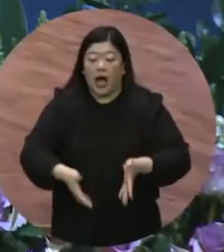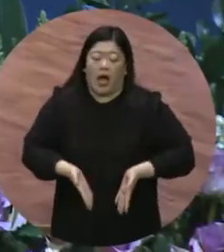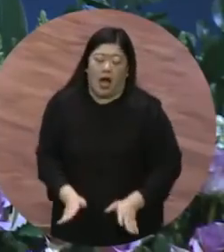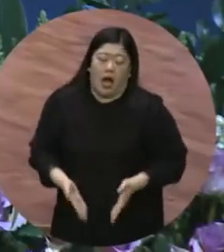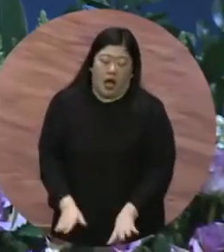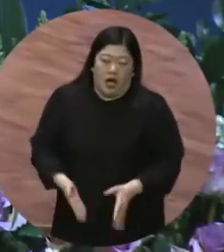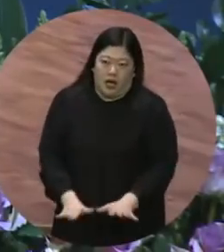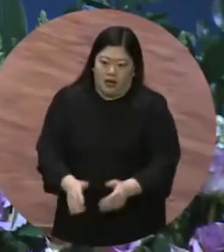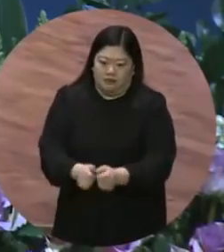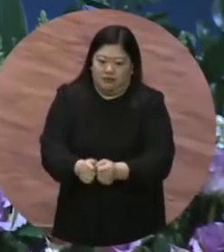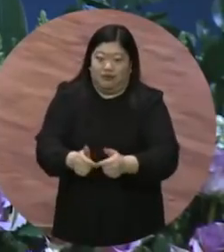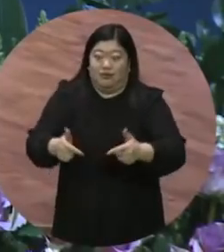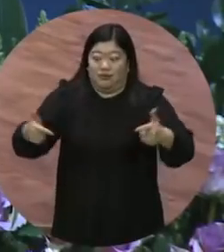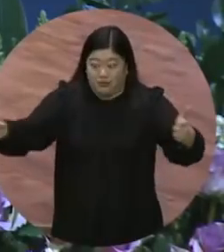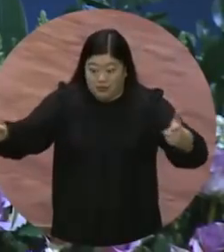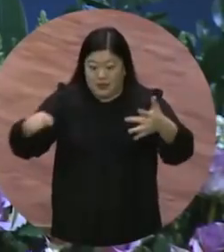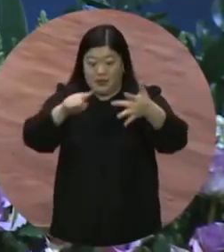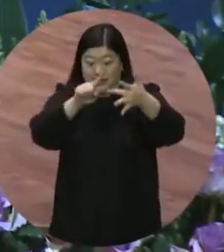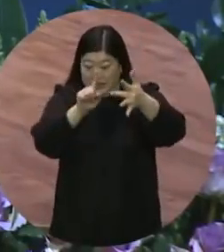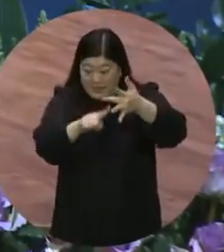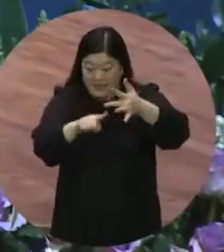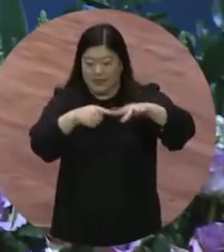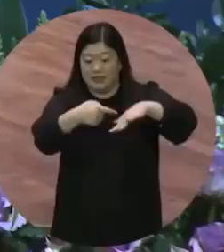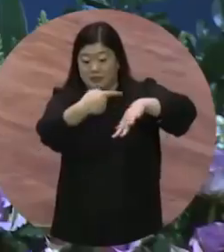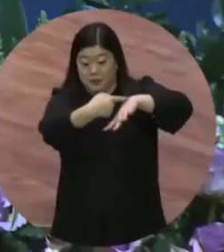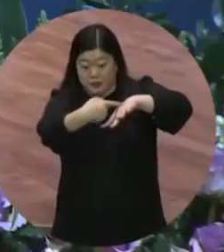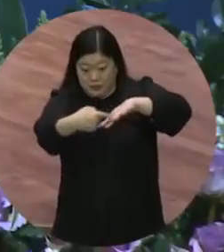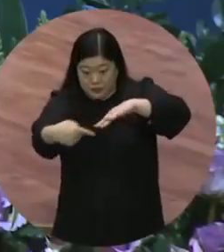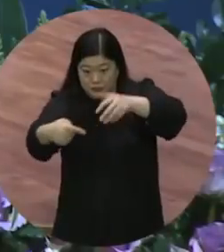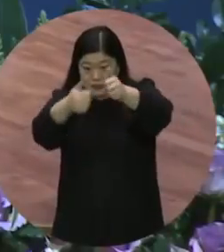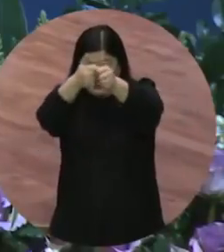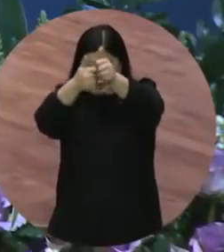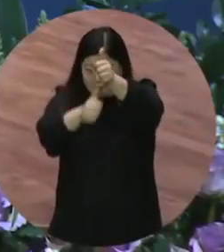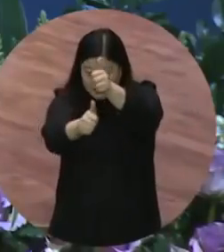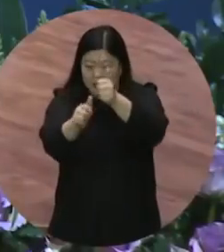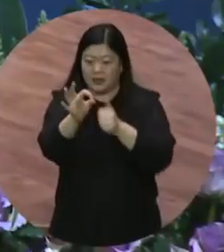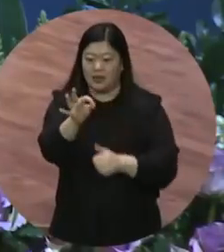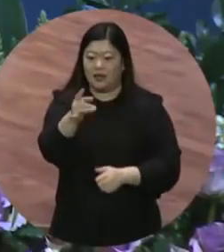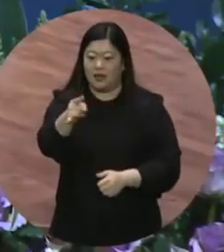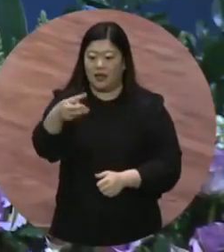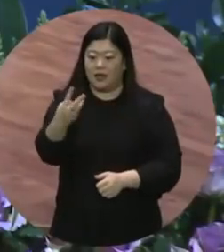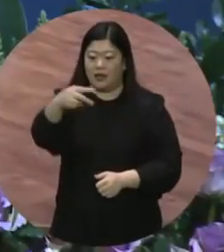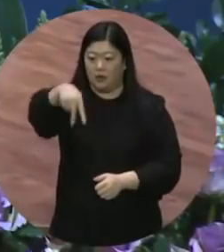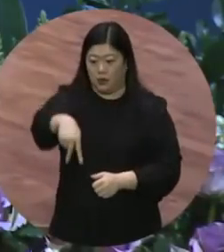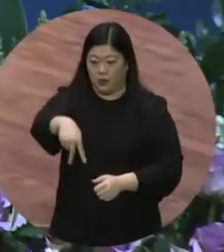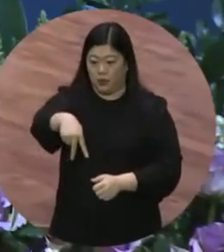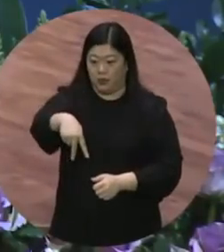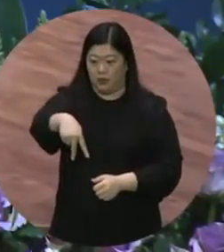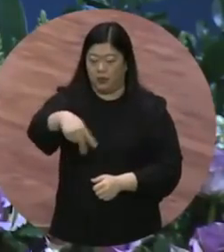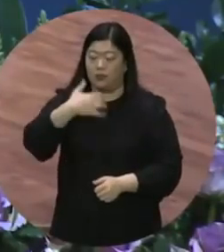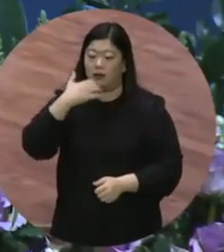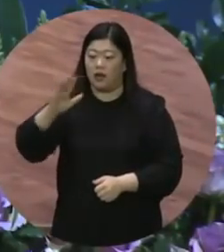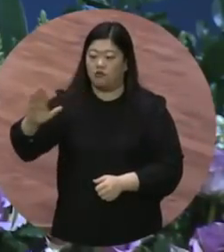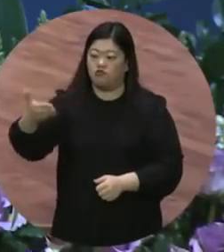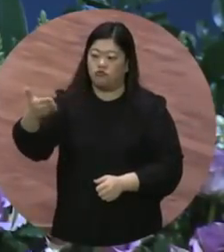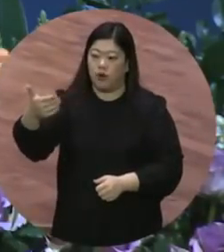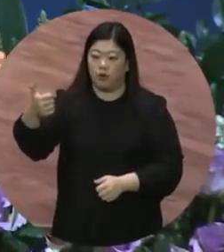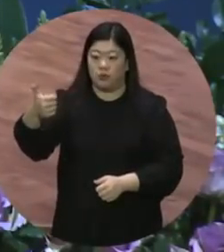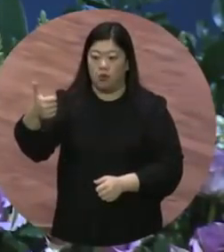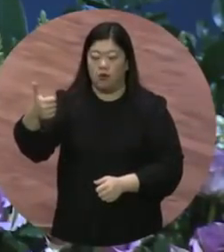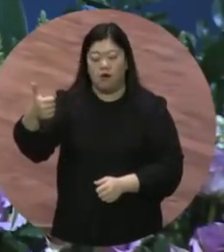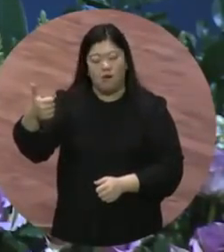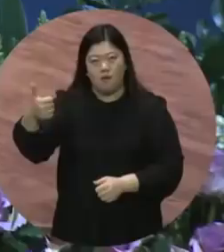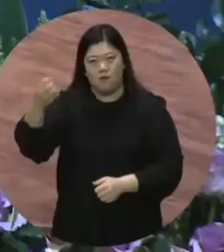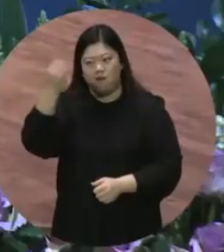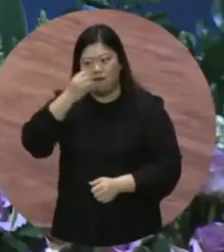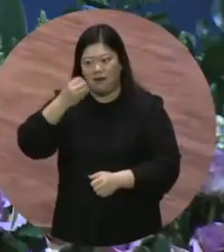하나님은 셋의 수많은 아들 중에서 에노스를 선택한 거예요. 에노스도 955세까지 살았거든요. 얼마나 많은